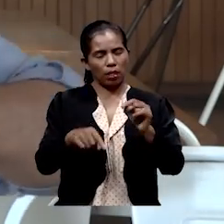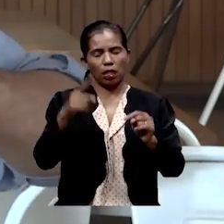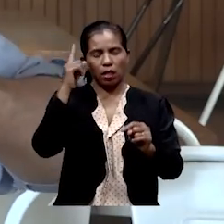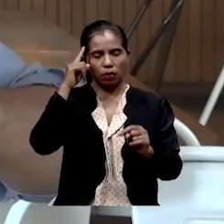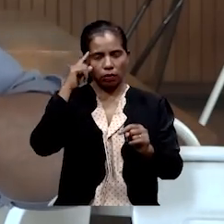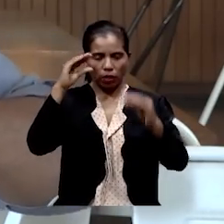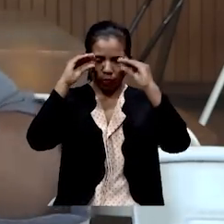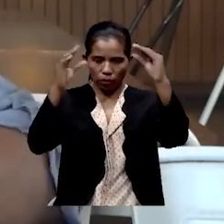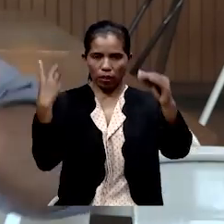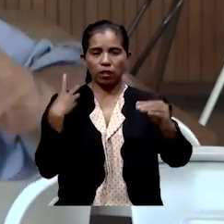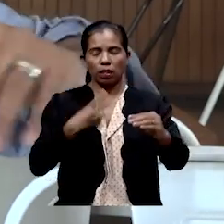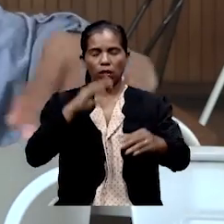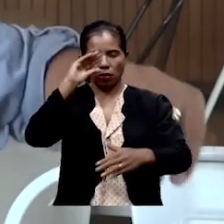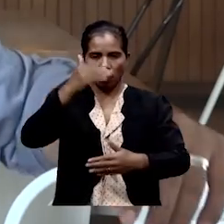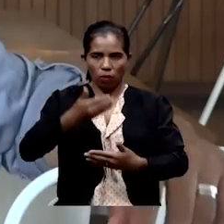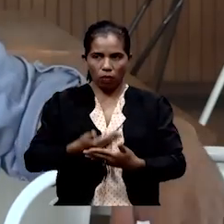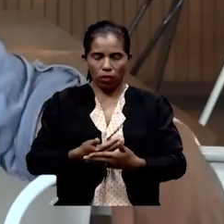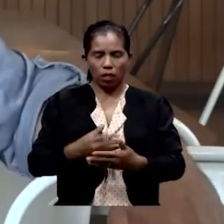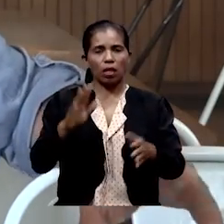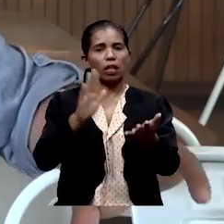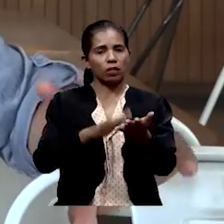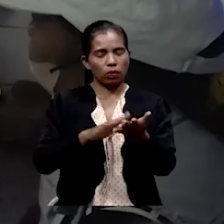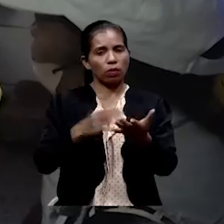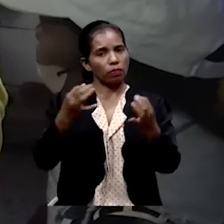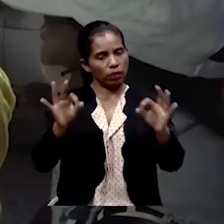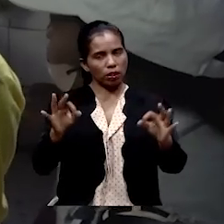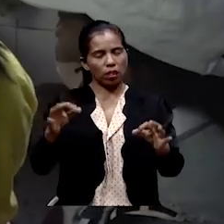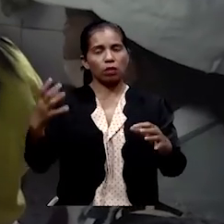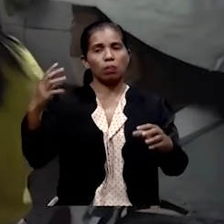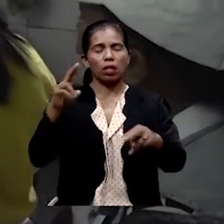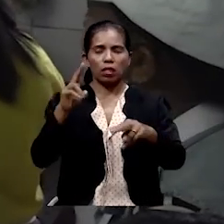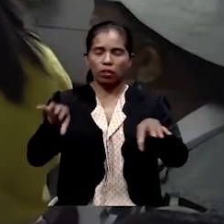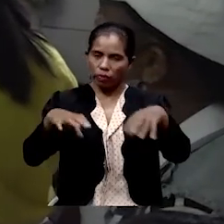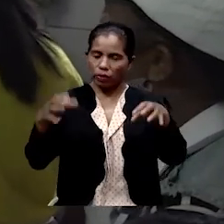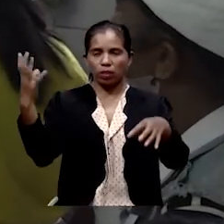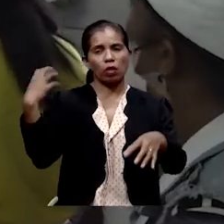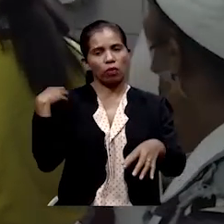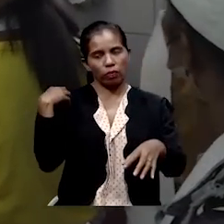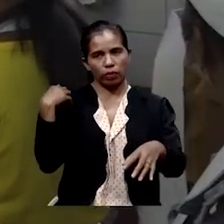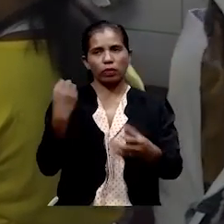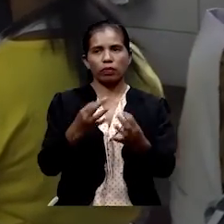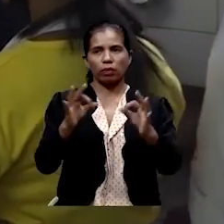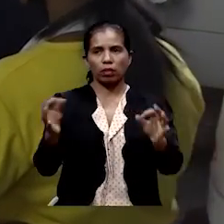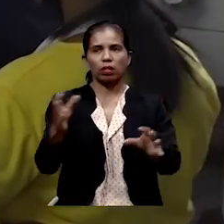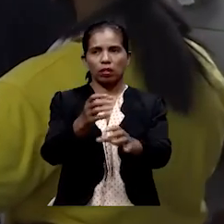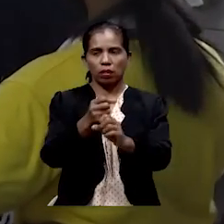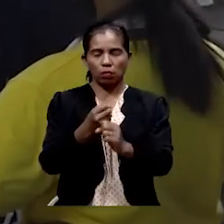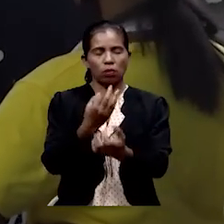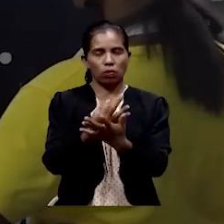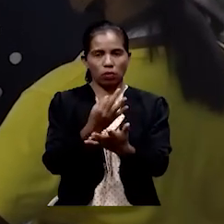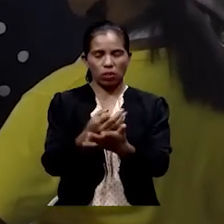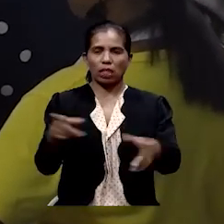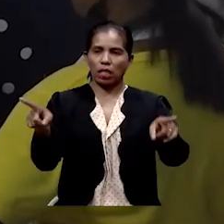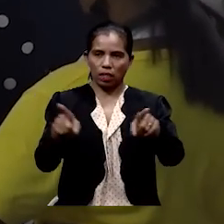itu uang para sekolah hotel berture kantor. Tambah nufin de dia. Sira hotel to fulane simu osang hanesang, salario